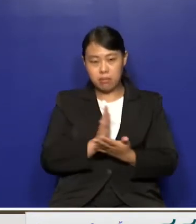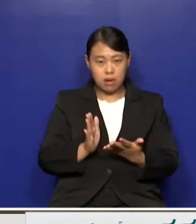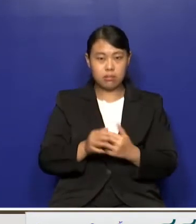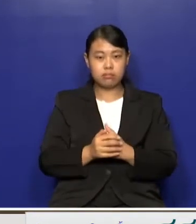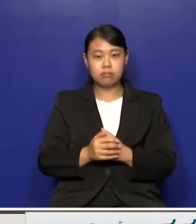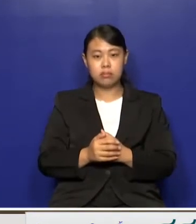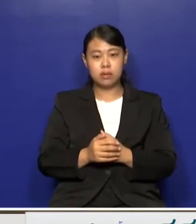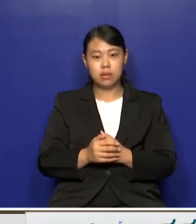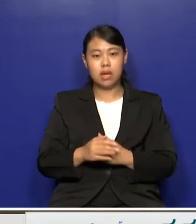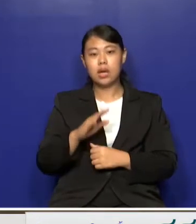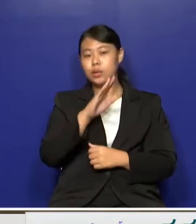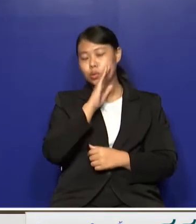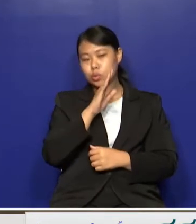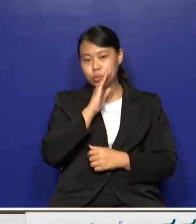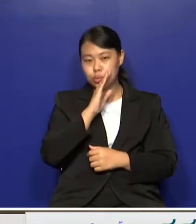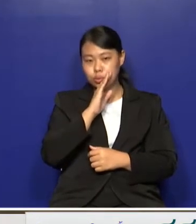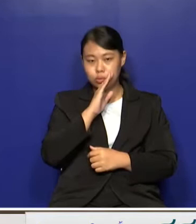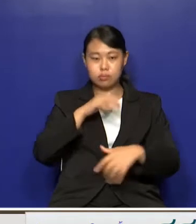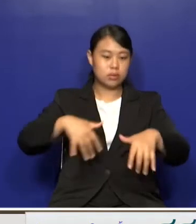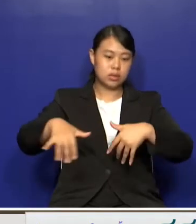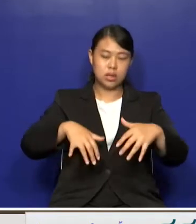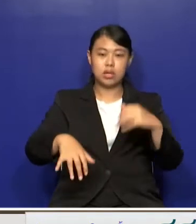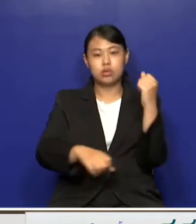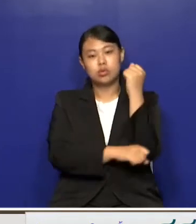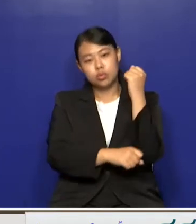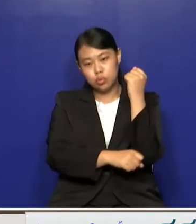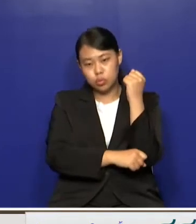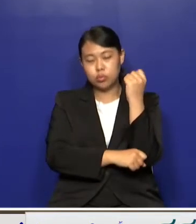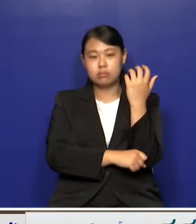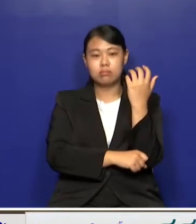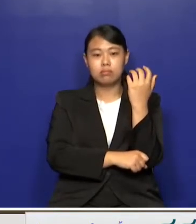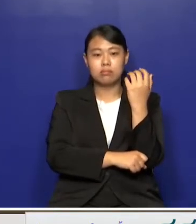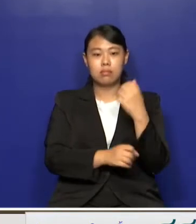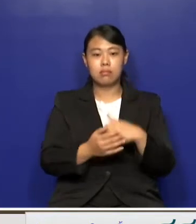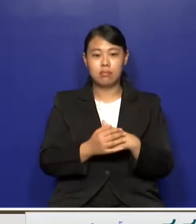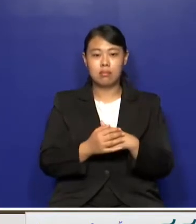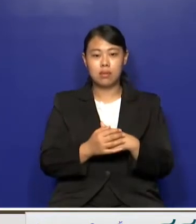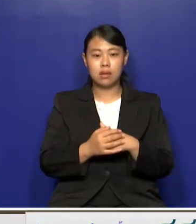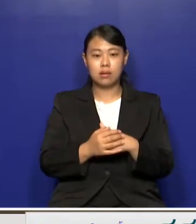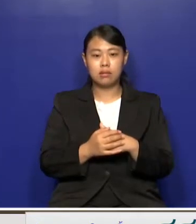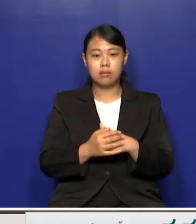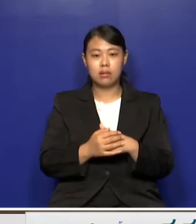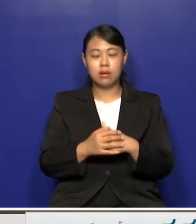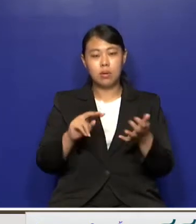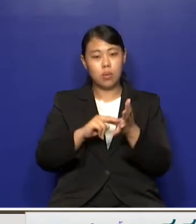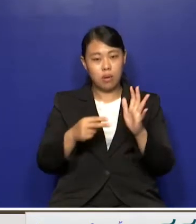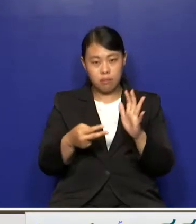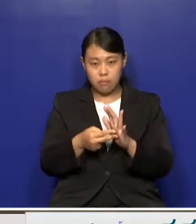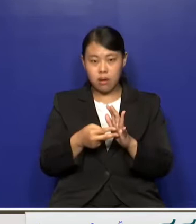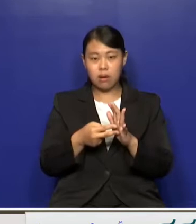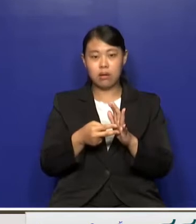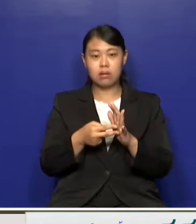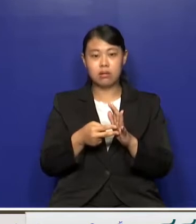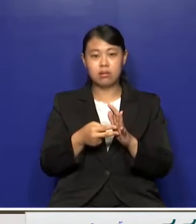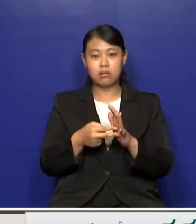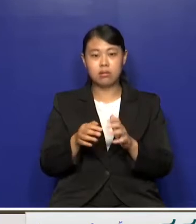เปนเหมือนว่าประชากรลากย่าลากย่าแลว่าอยู่τι้นินทำไมเปรียบเทียบประช